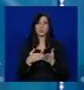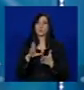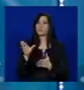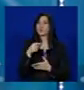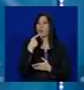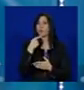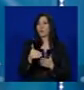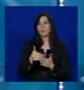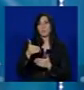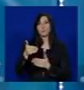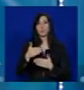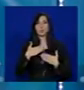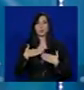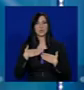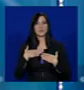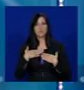за приоритети на своята,